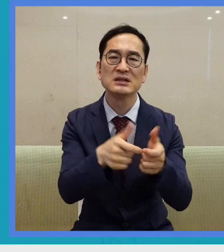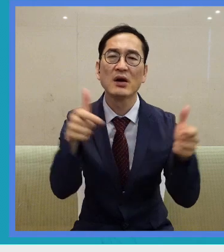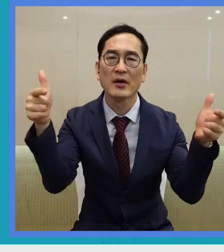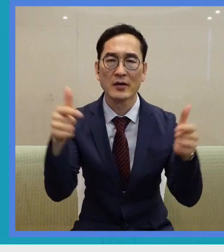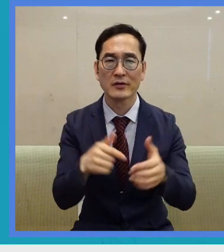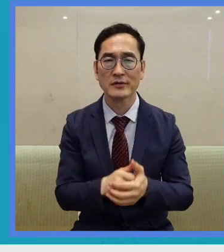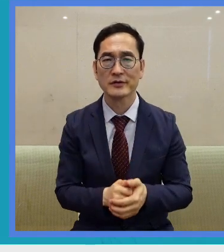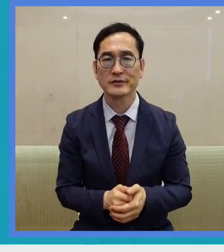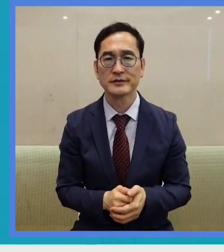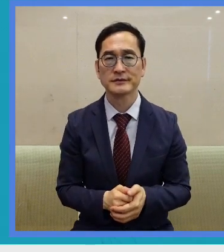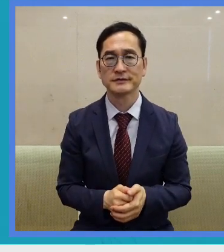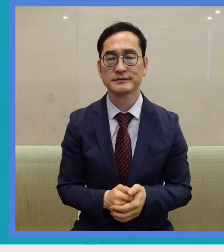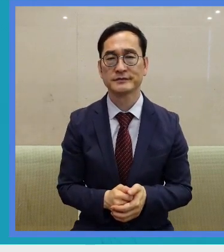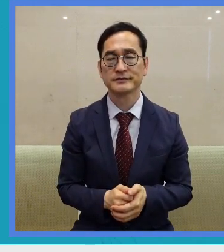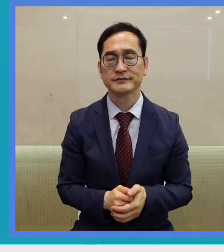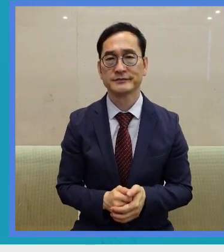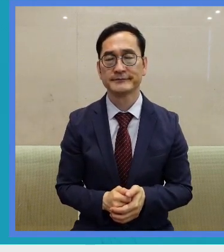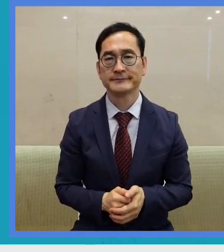됩니다. 뒤에서